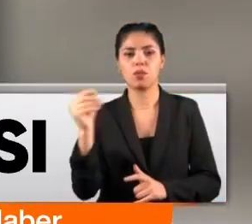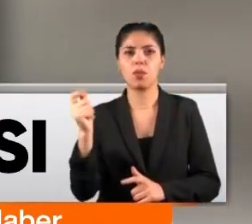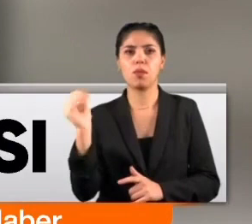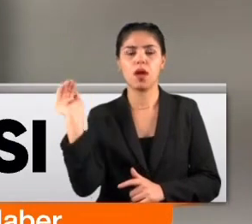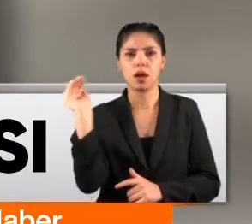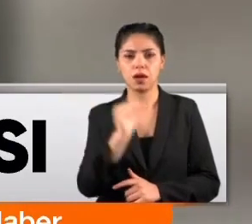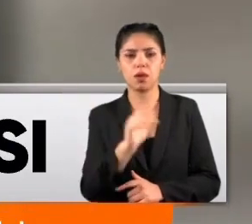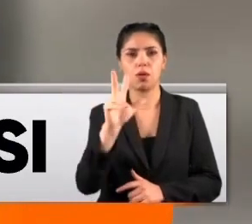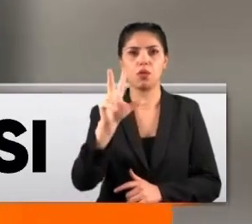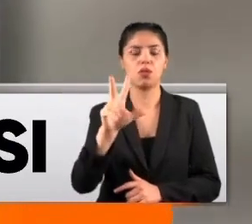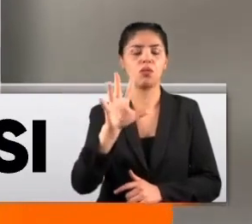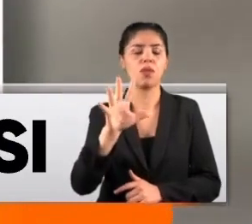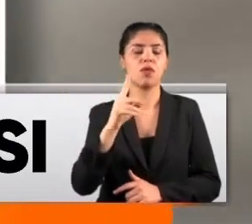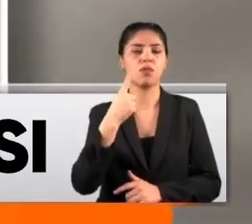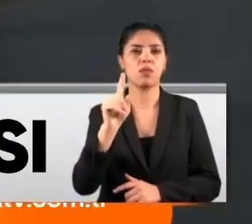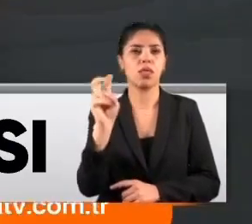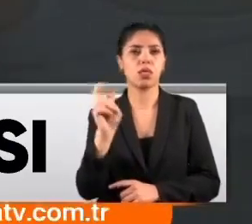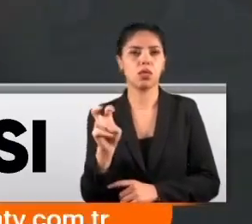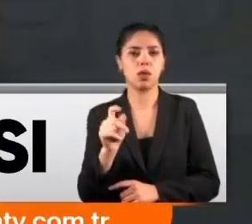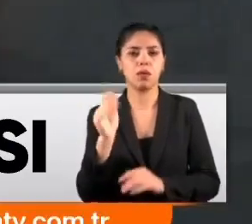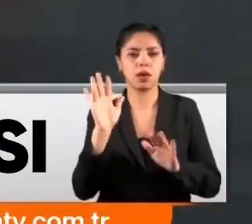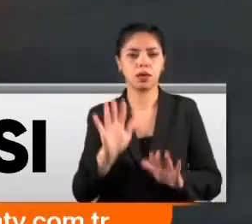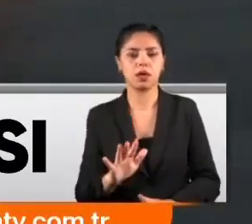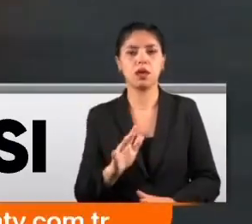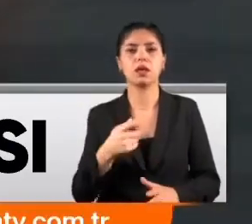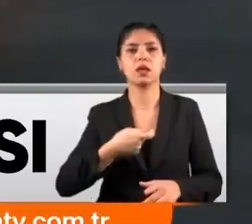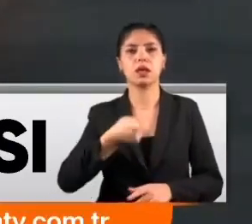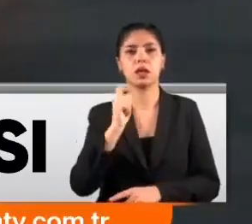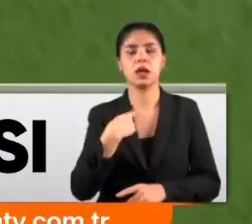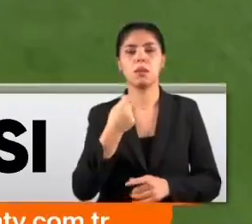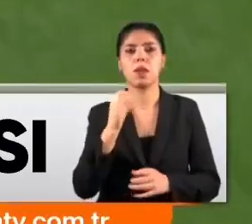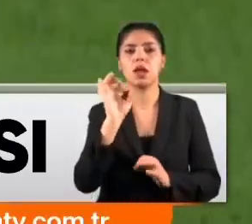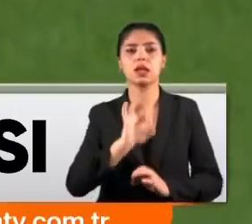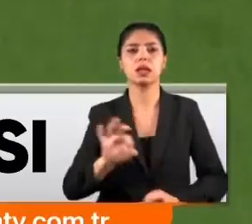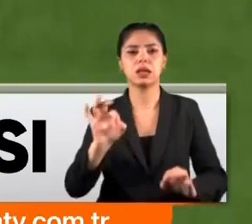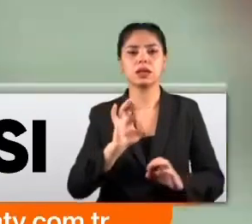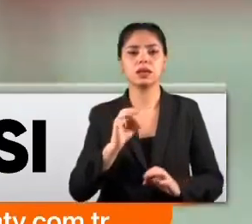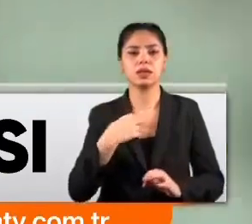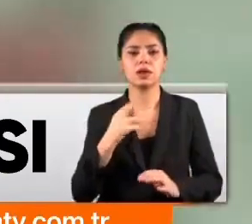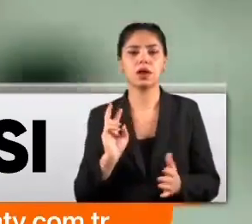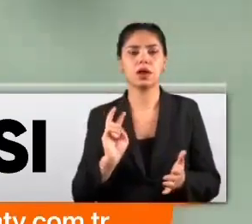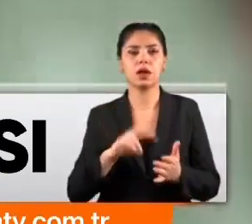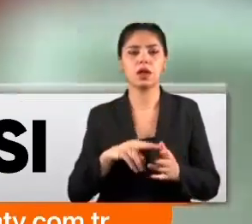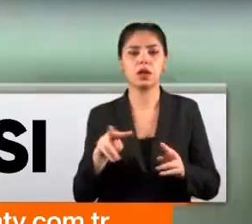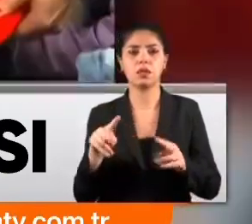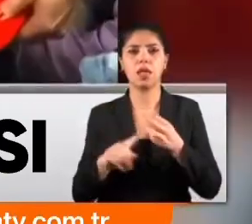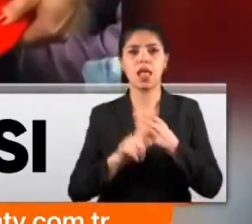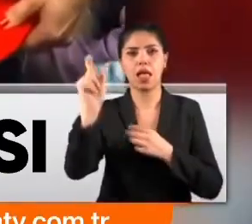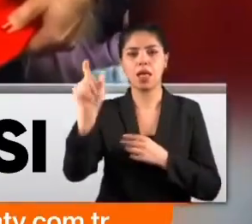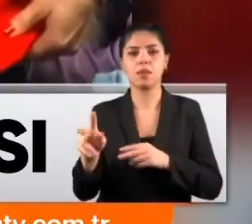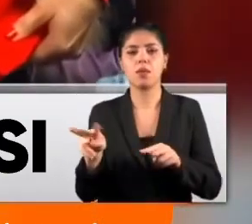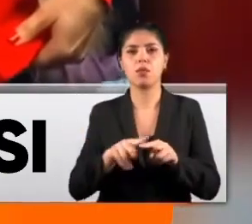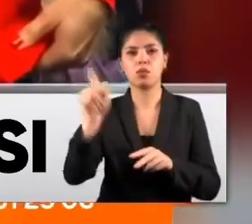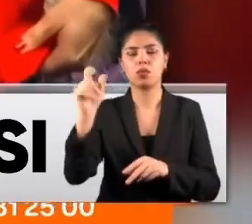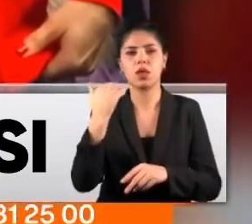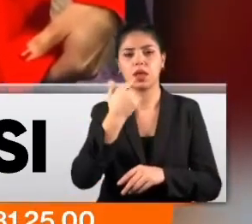soktum, 35 bin dolar param kaldı, kredi çektim, 5 kuruş param yok Seçil, farkında mısın? Kalkıyorum Emre'ye, Mustera'ya yalan söylüyorum, hasta